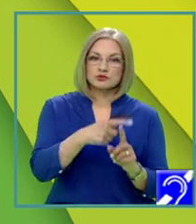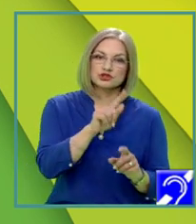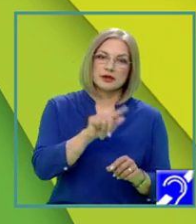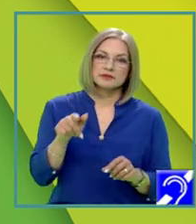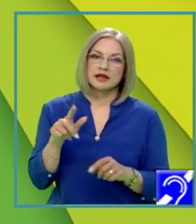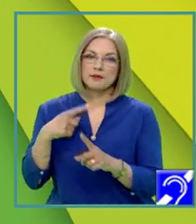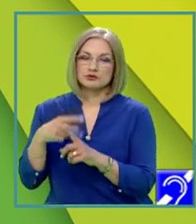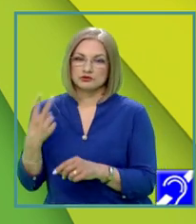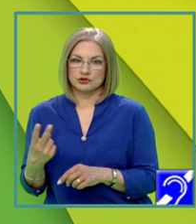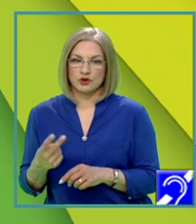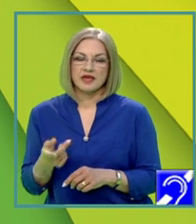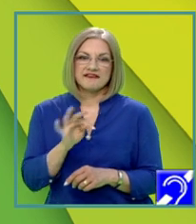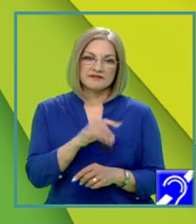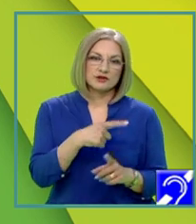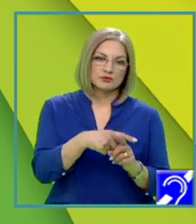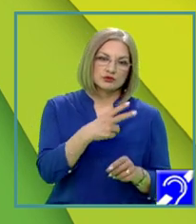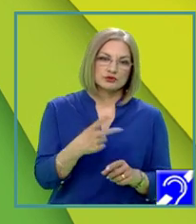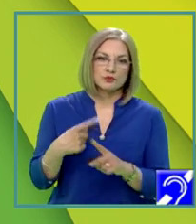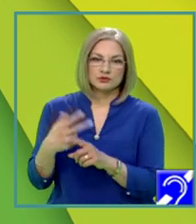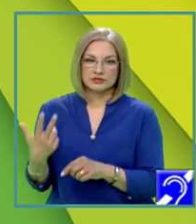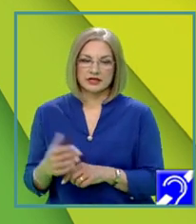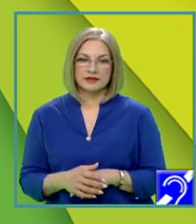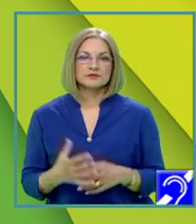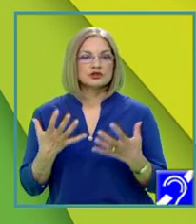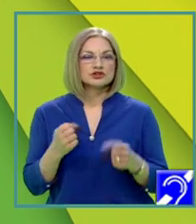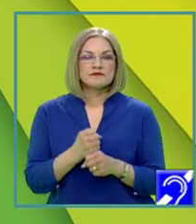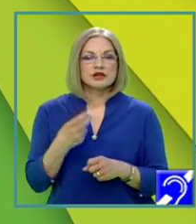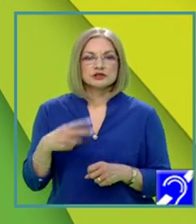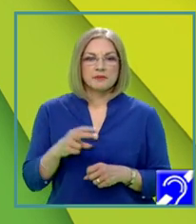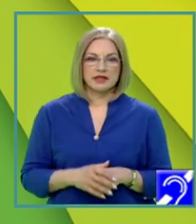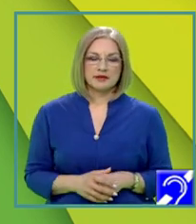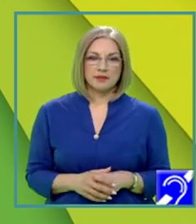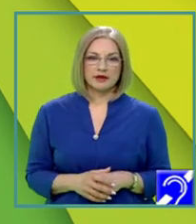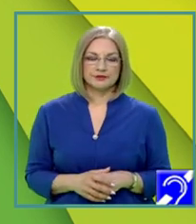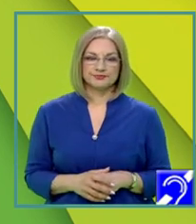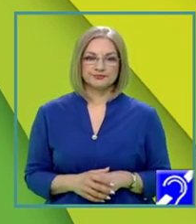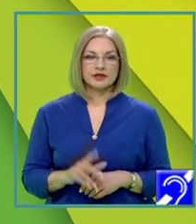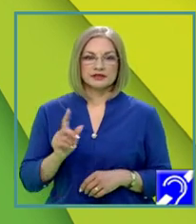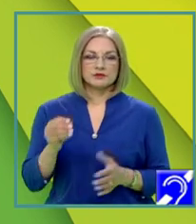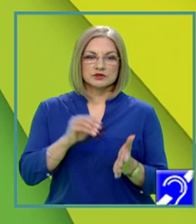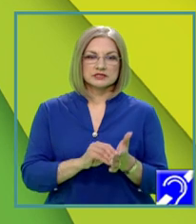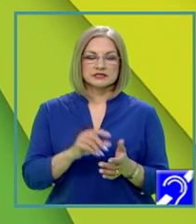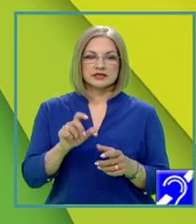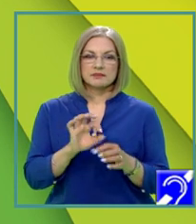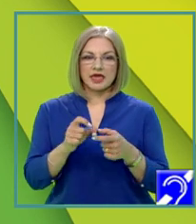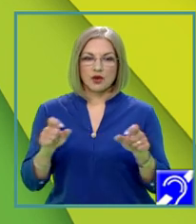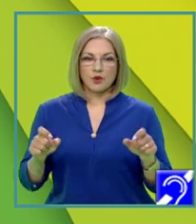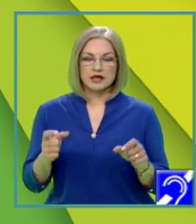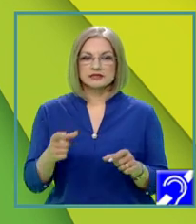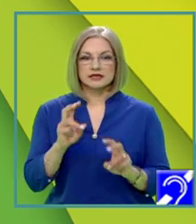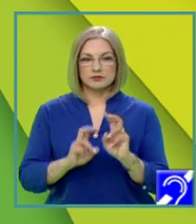fierbe de la plus 2 la plus trei ce ne rămâne de făcut este să îl scriem pe ecuațiile reacțiilor de oxidare